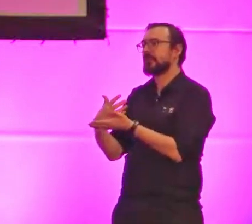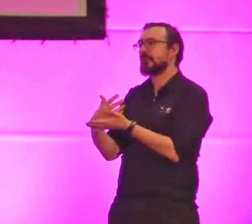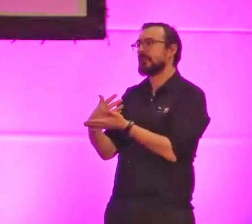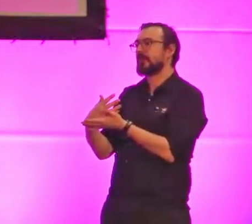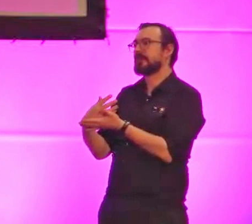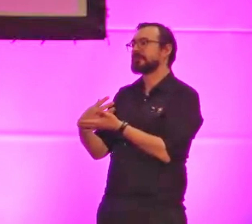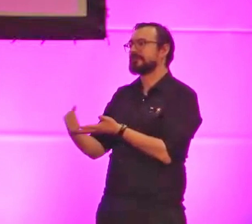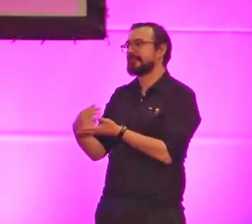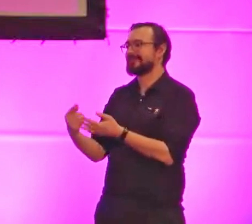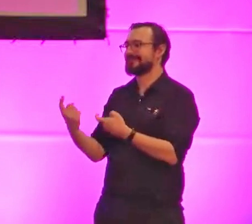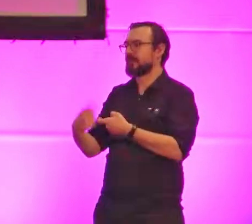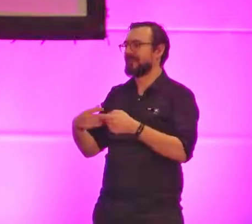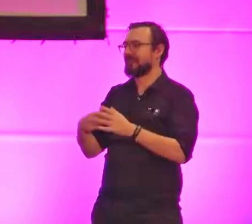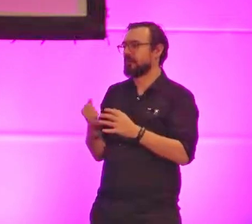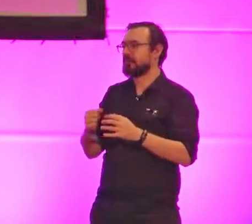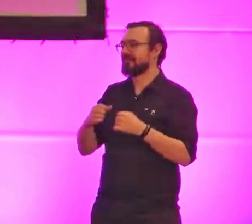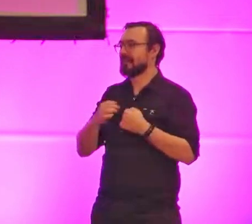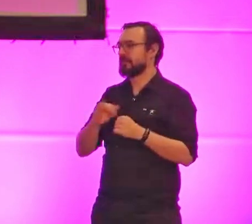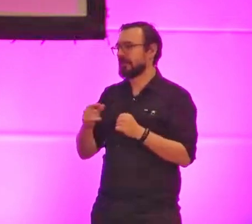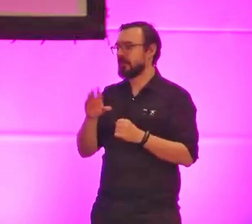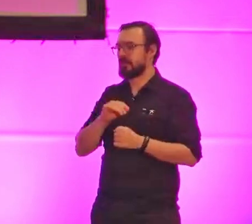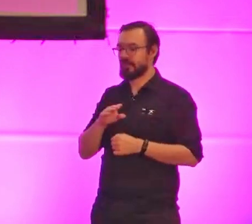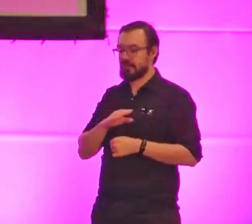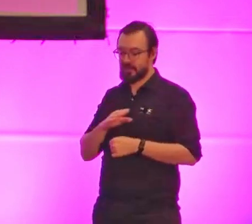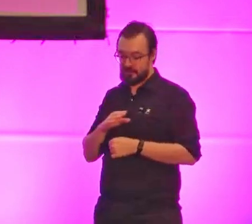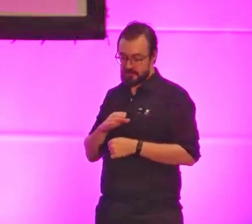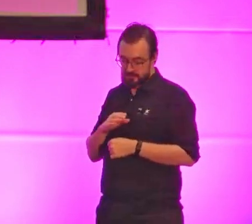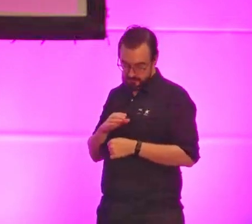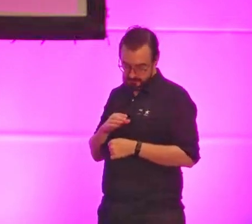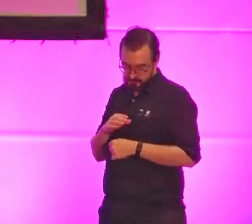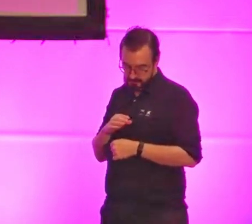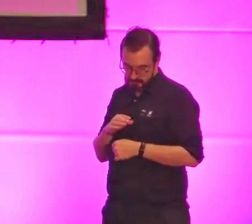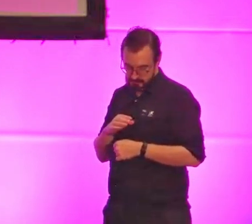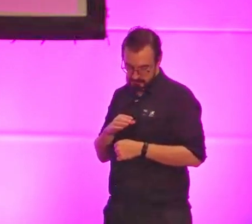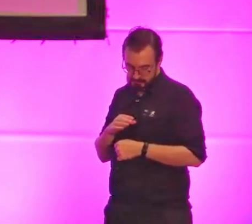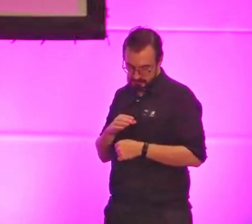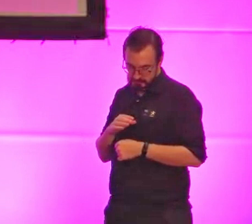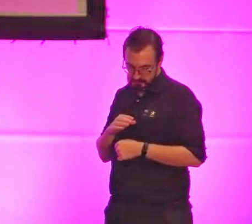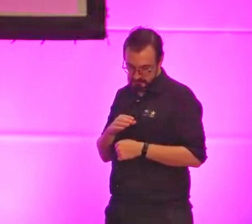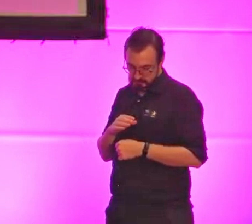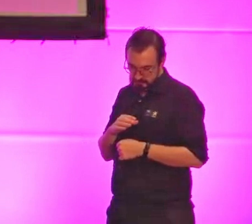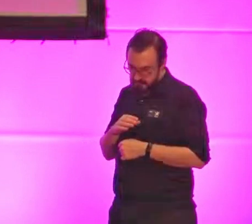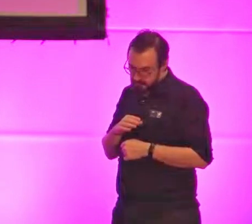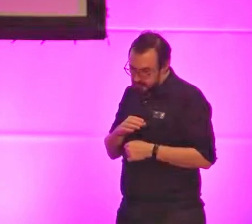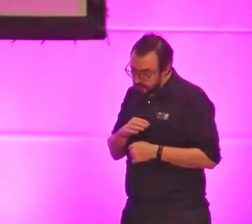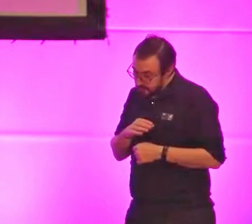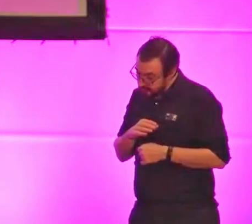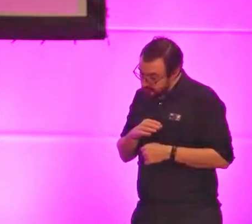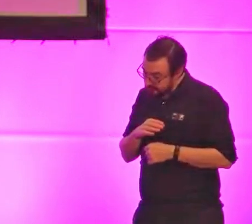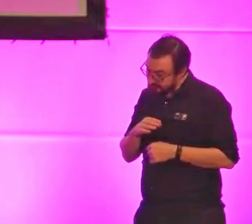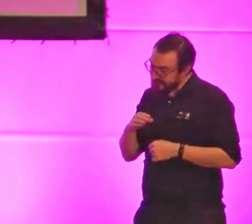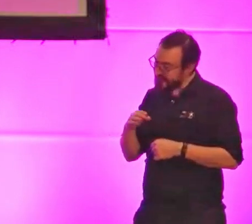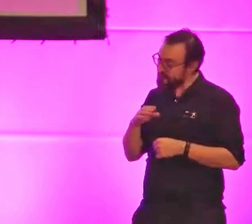främja annars brottslig verksamhet. Och då finns det faktiskt ett registrerande avgörande i Högsta domstolen som är